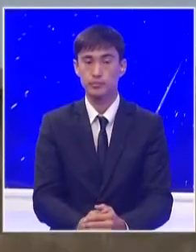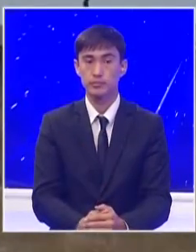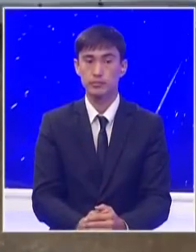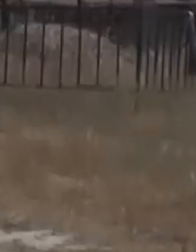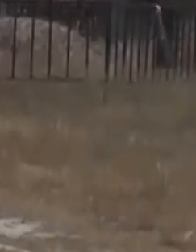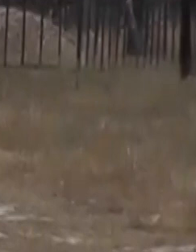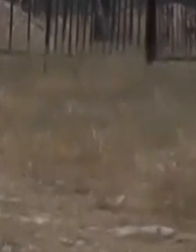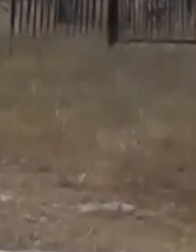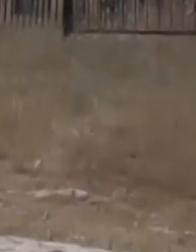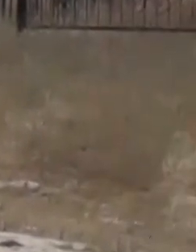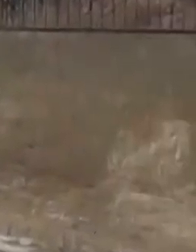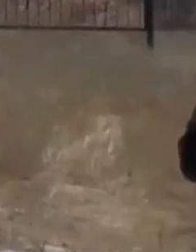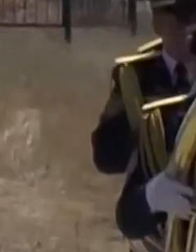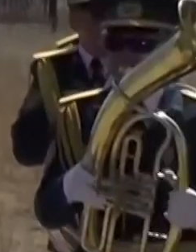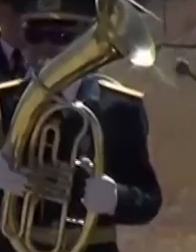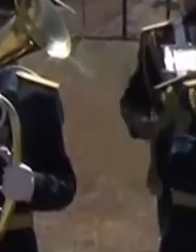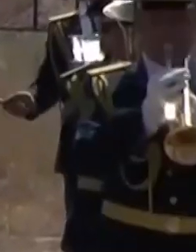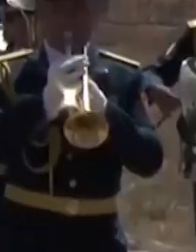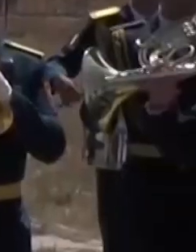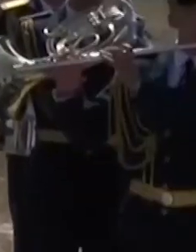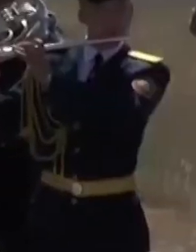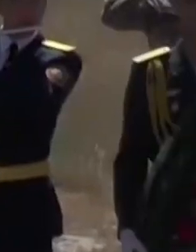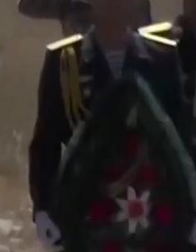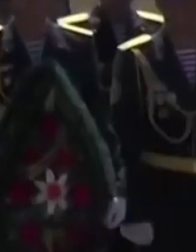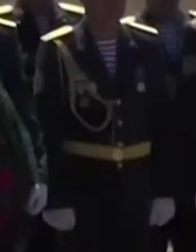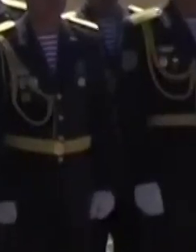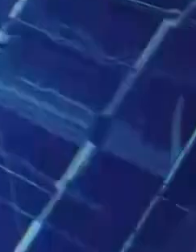Жетісу телеарнасы, Алматы облысынан.